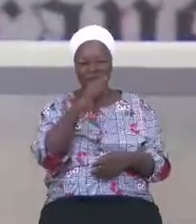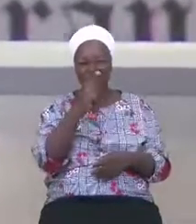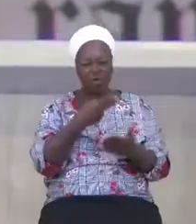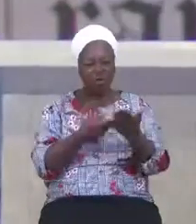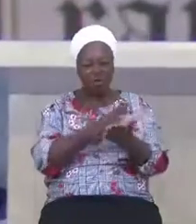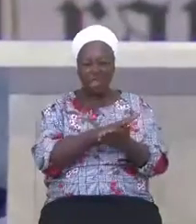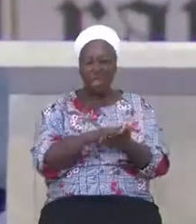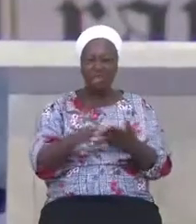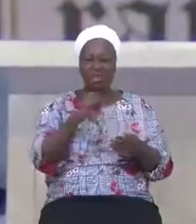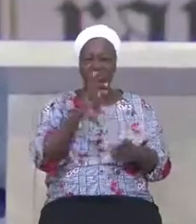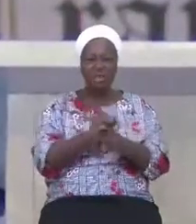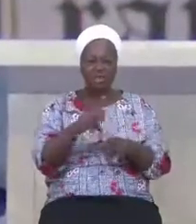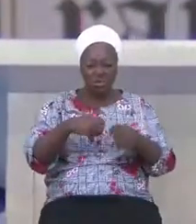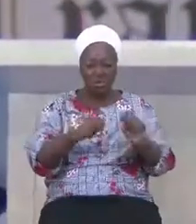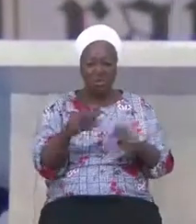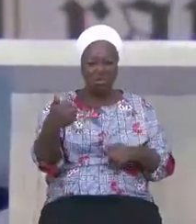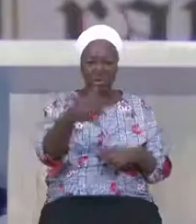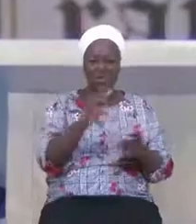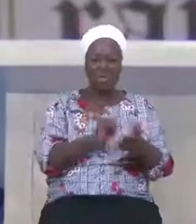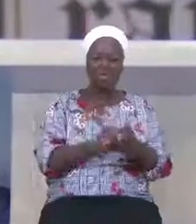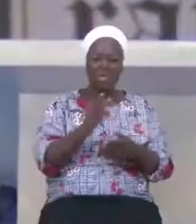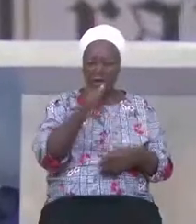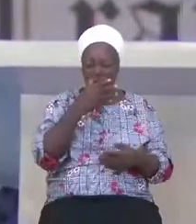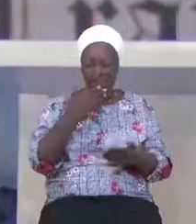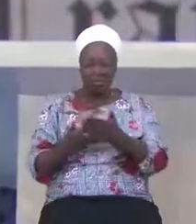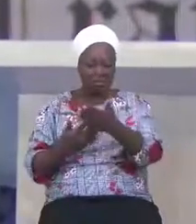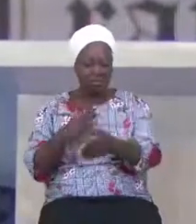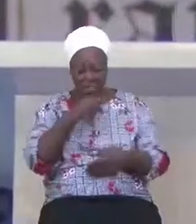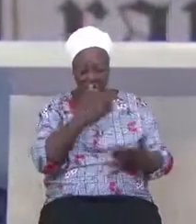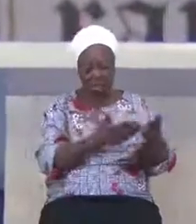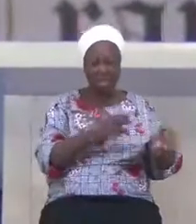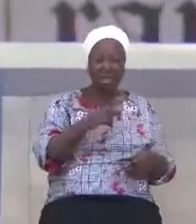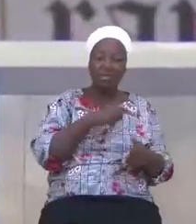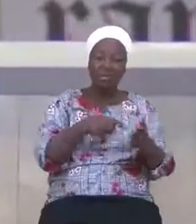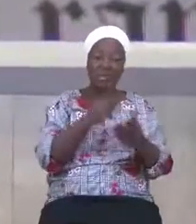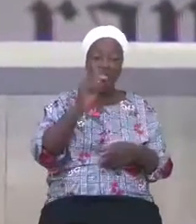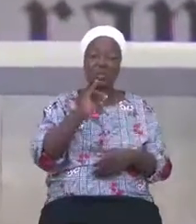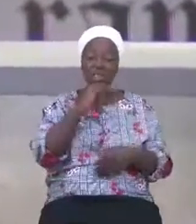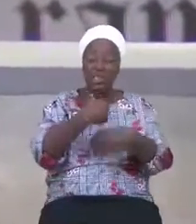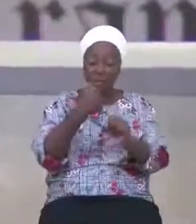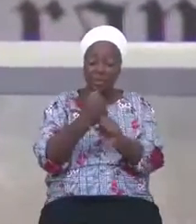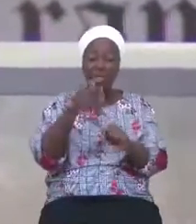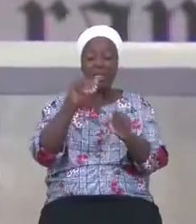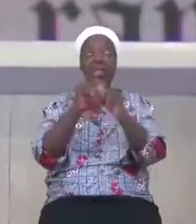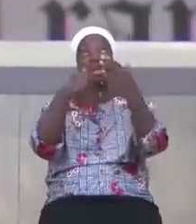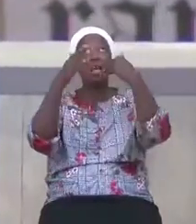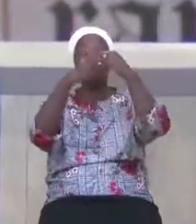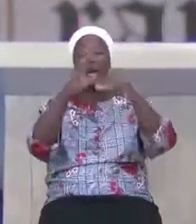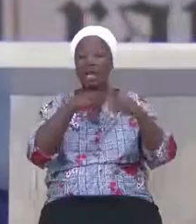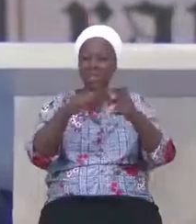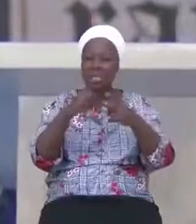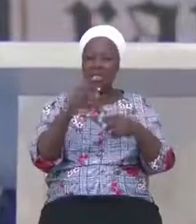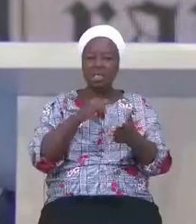ce que tu es saint toi-même. Je suis saint. Non, celle-ci est fabriquée au ciel. Et elle